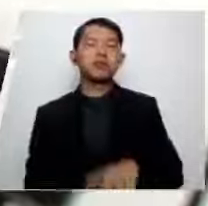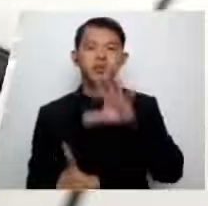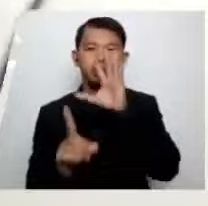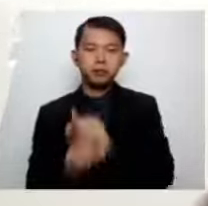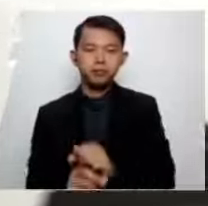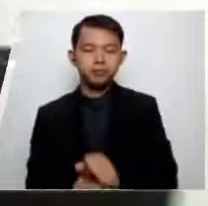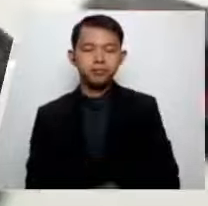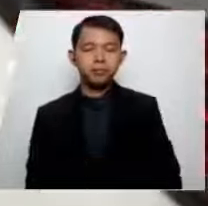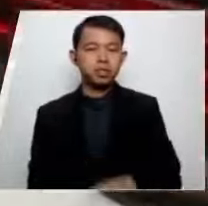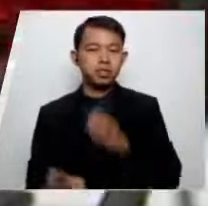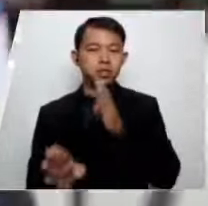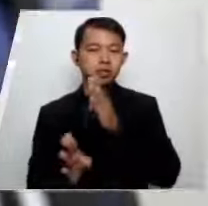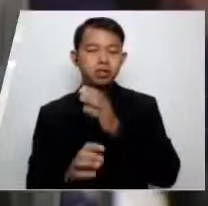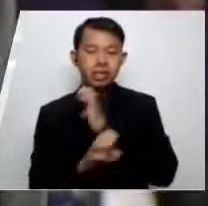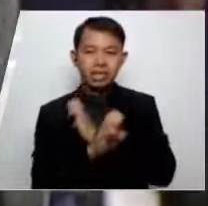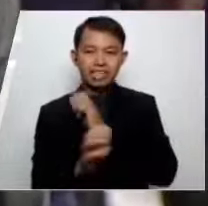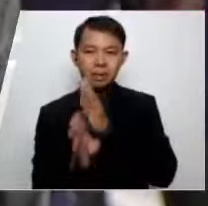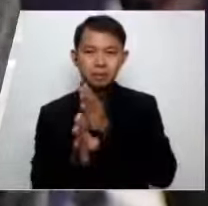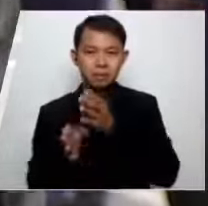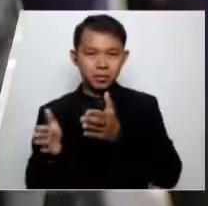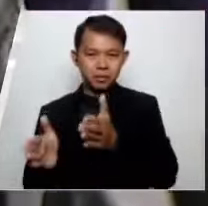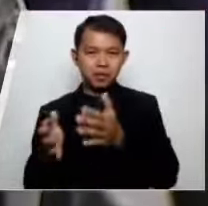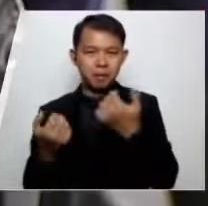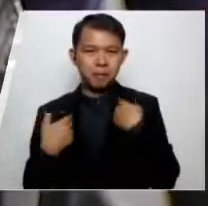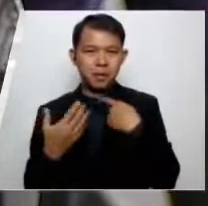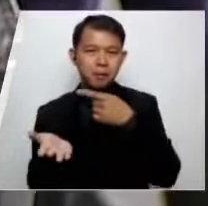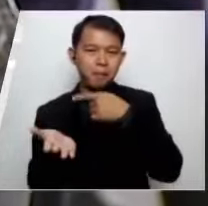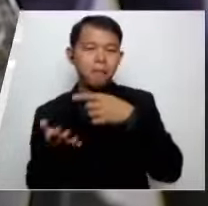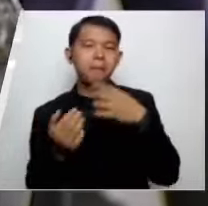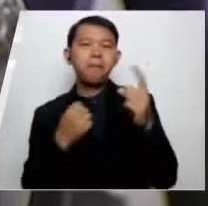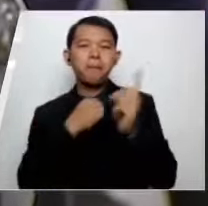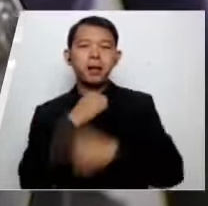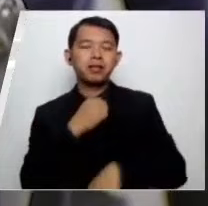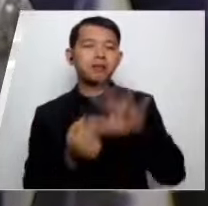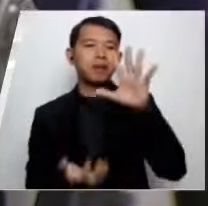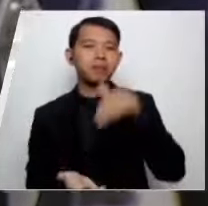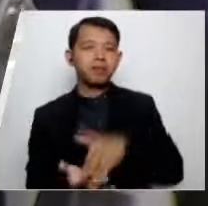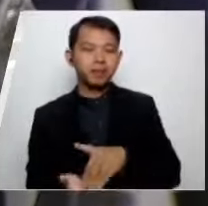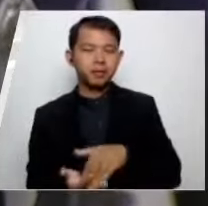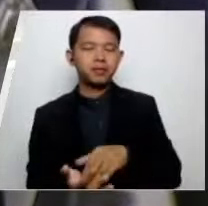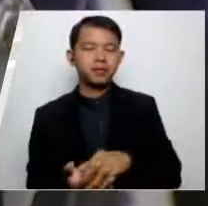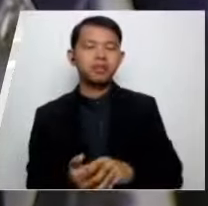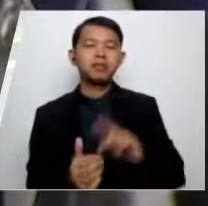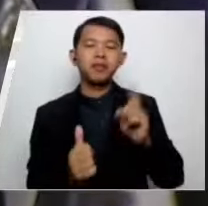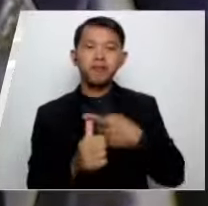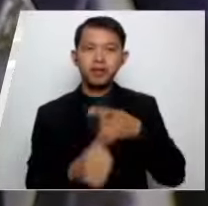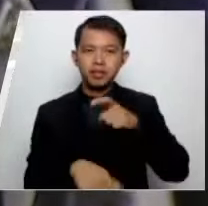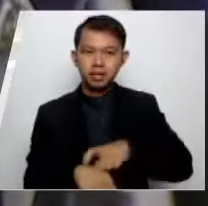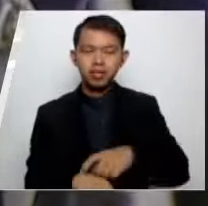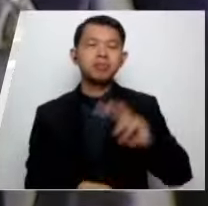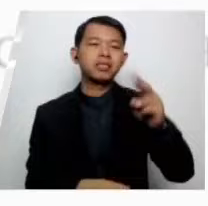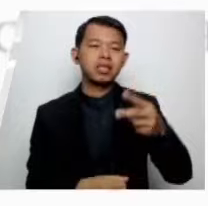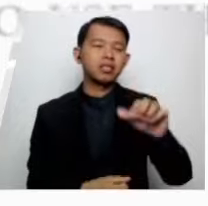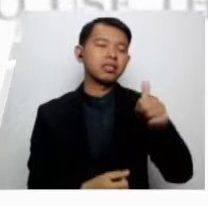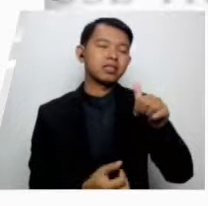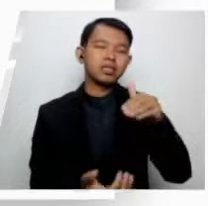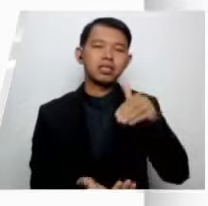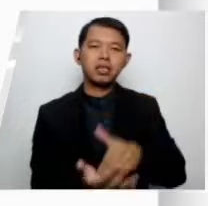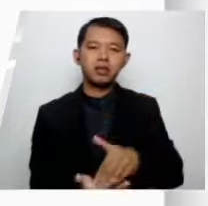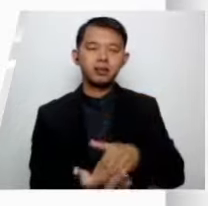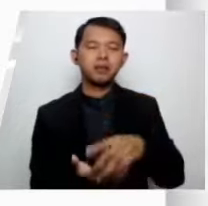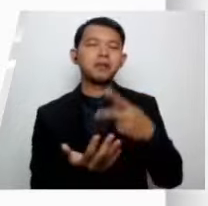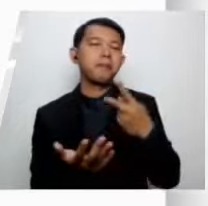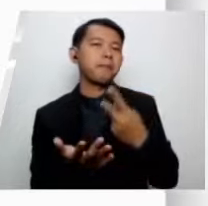Php5,000 sa first offense aabot naman sa Php3,000 sa fourth offense at posibleng matanggalan ng lisensya dati ng